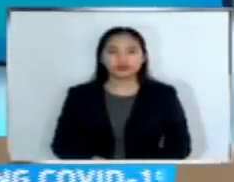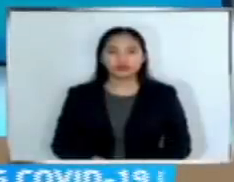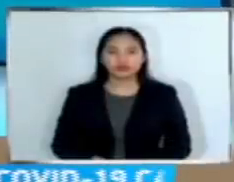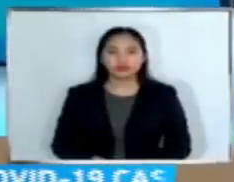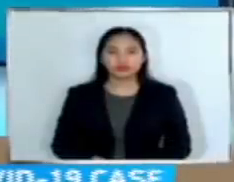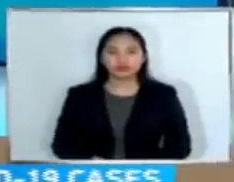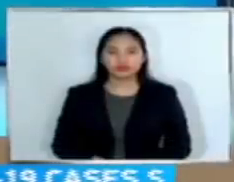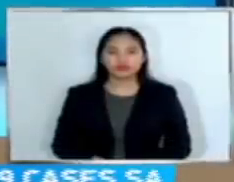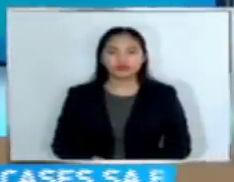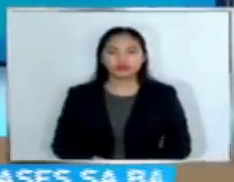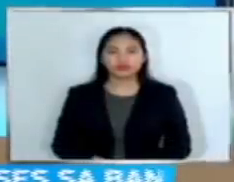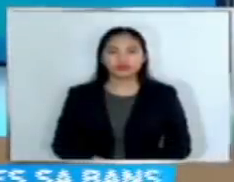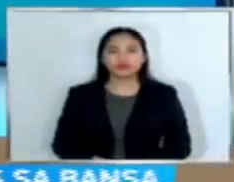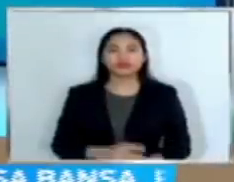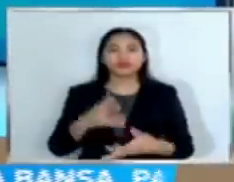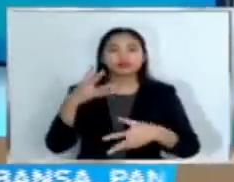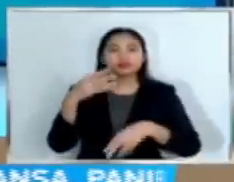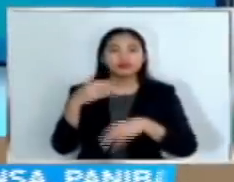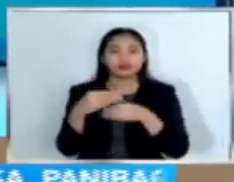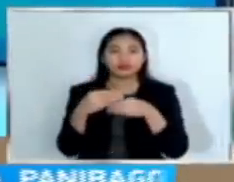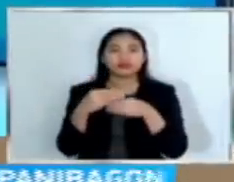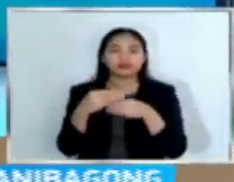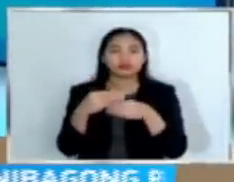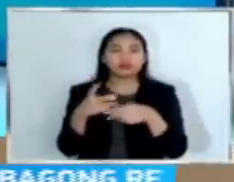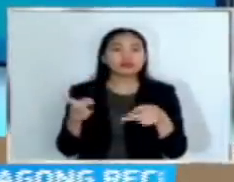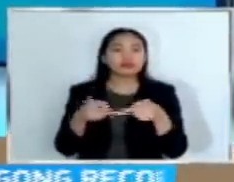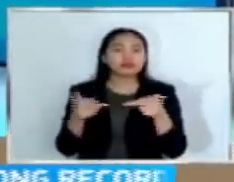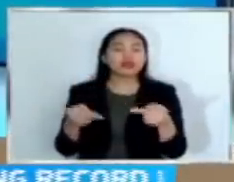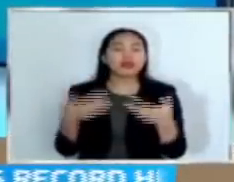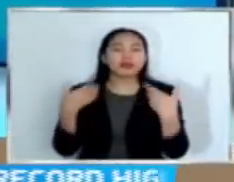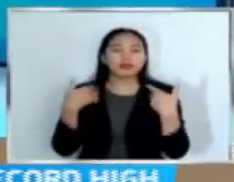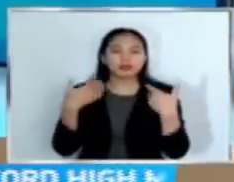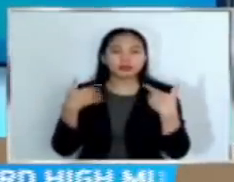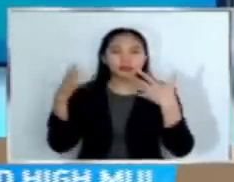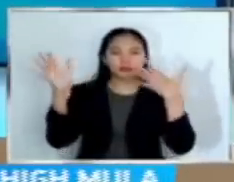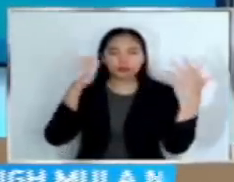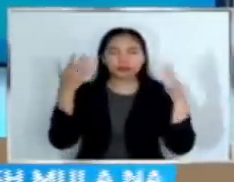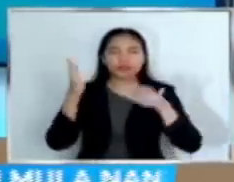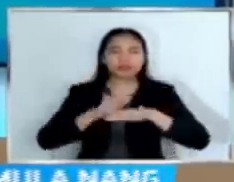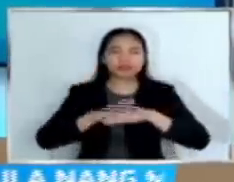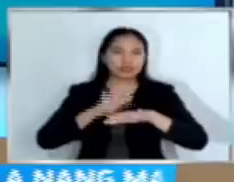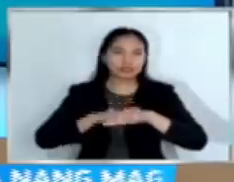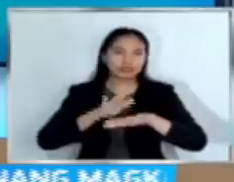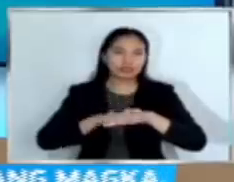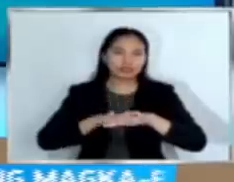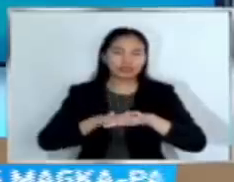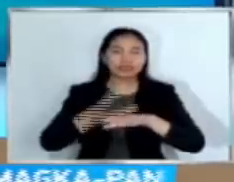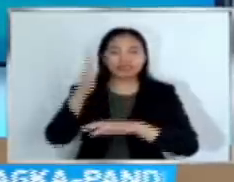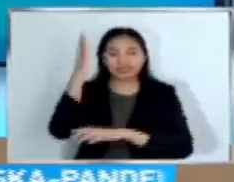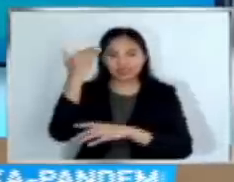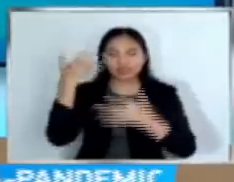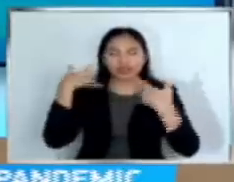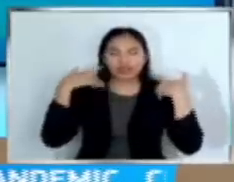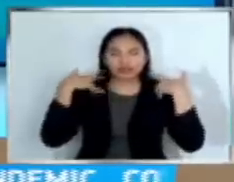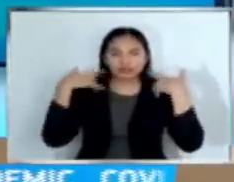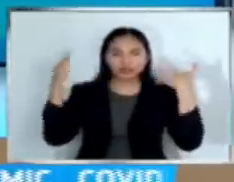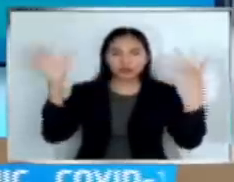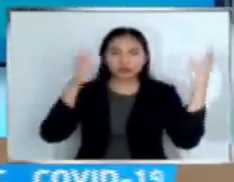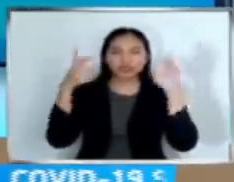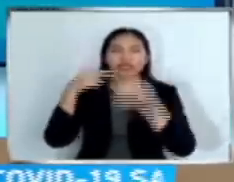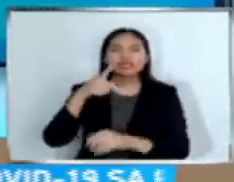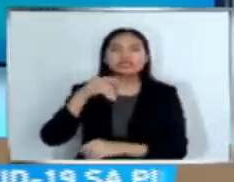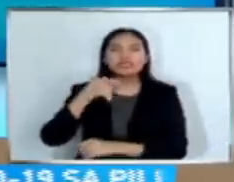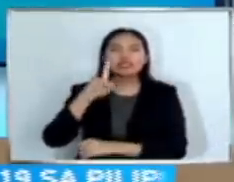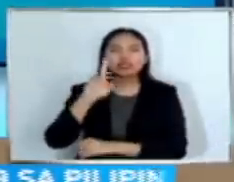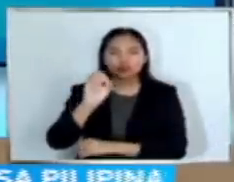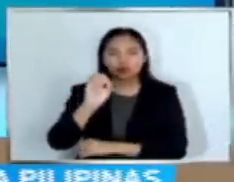Nadagdagan pa ang mga lugar na isinailalim sa wind signal dahil sa bagyong Kiko. At sa puntong yan, makakapanayam natin si Chris Perez, ang Senior Weather Specialist ng